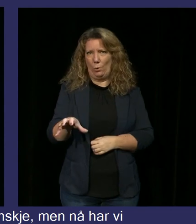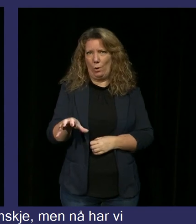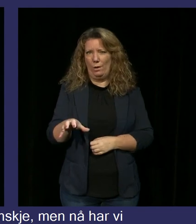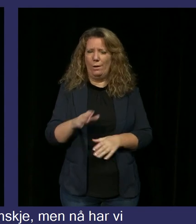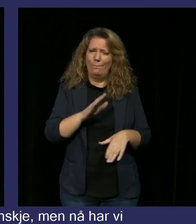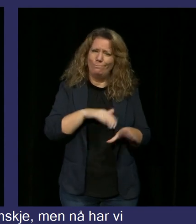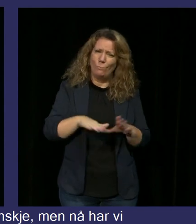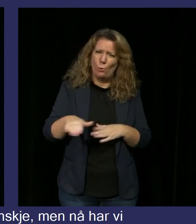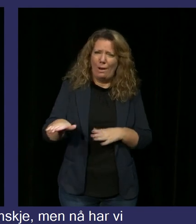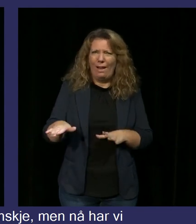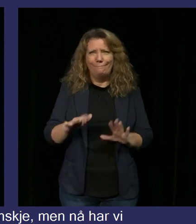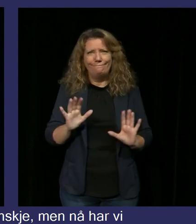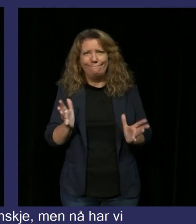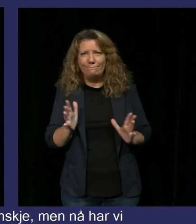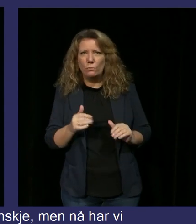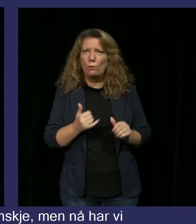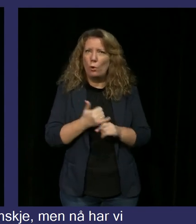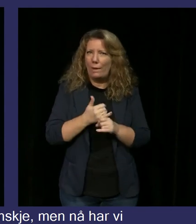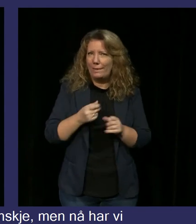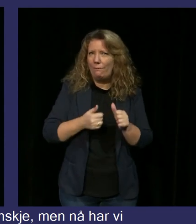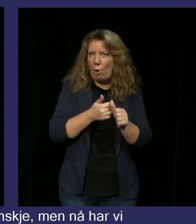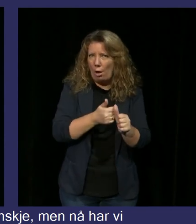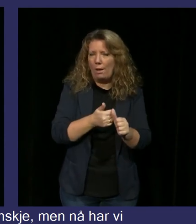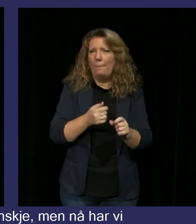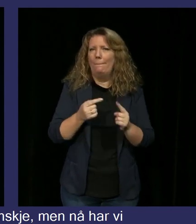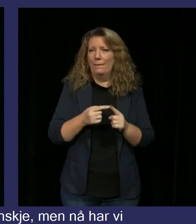etterlevelse, kanskje, men nå har vi jo nettopp også styrket